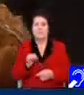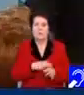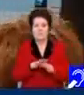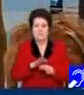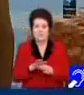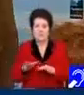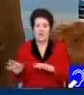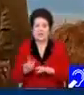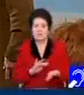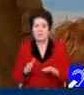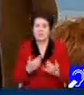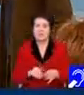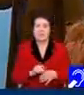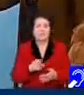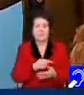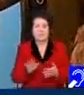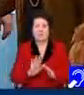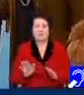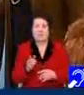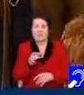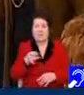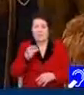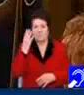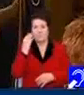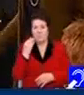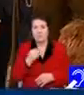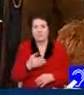că activitatea acestuia nu va atinge neutralitatea Republicii